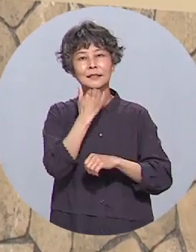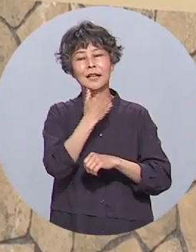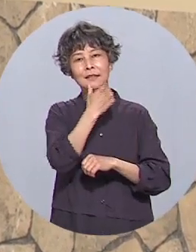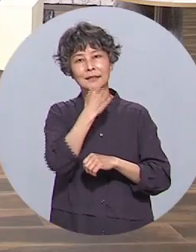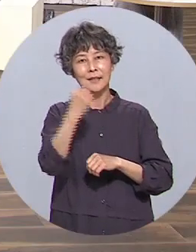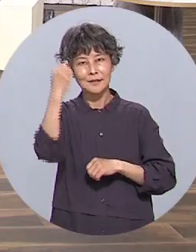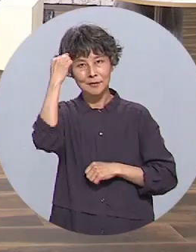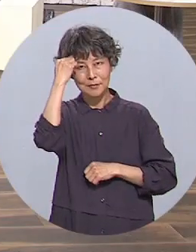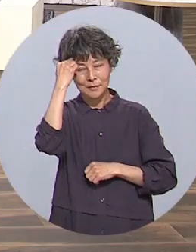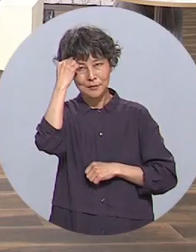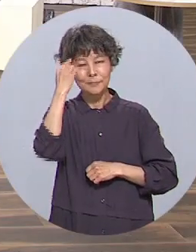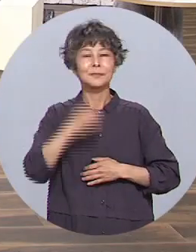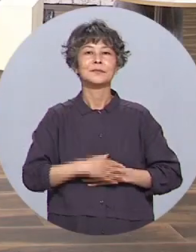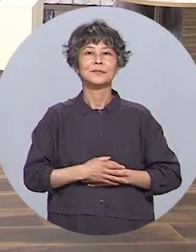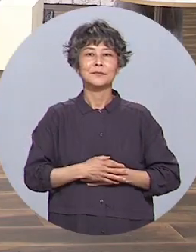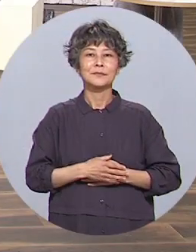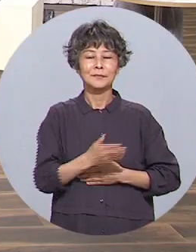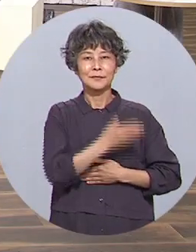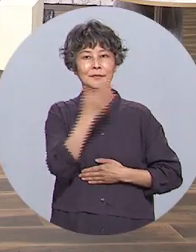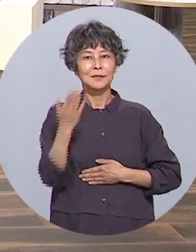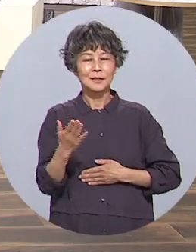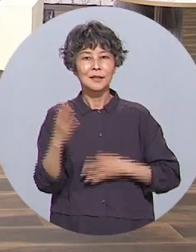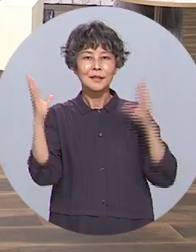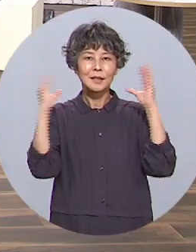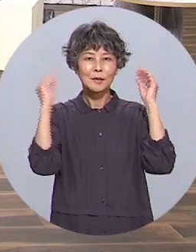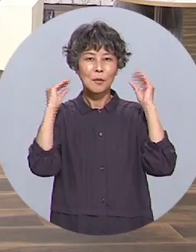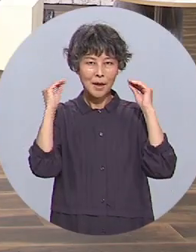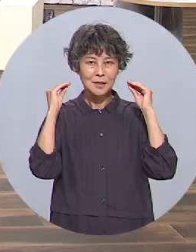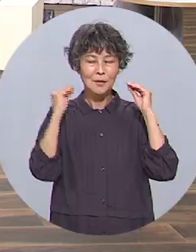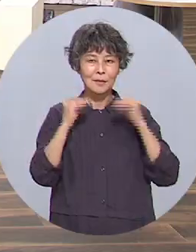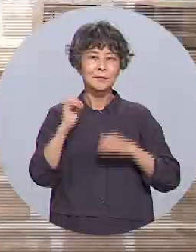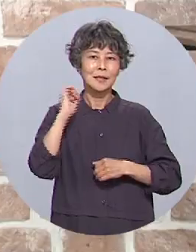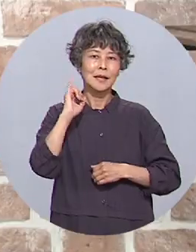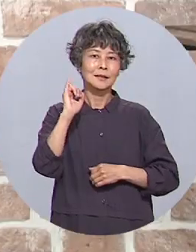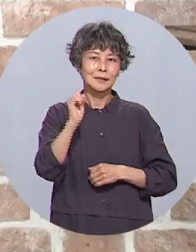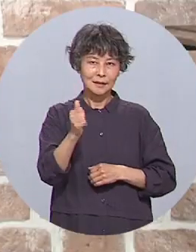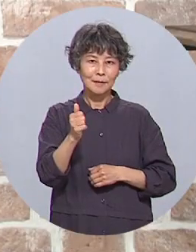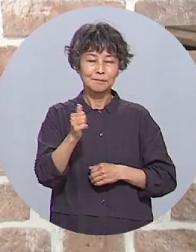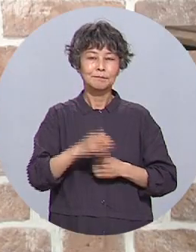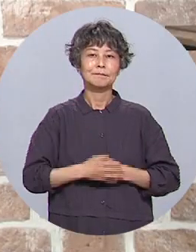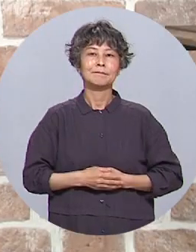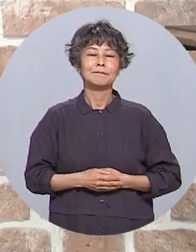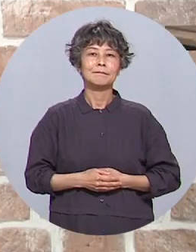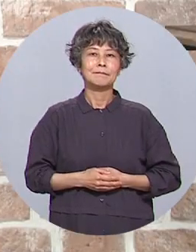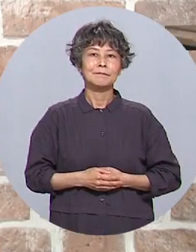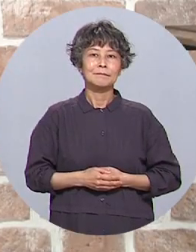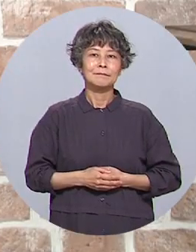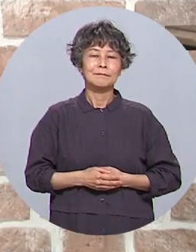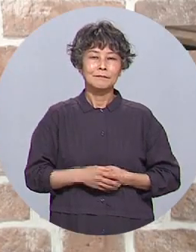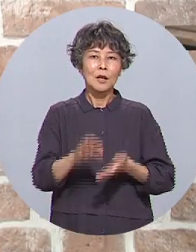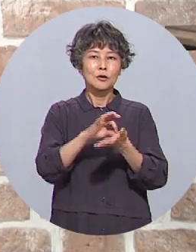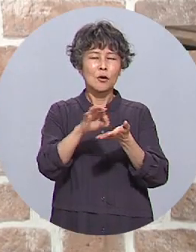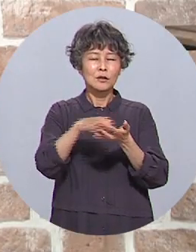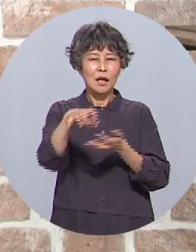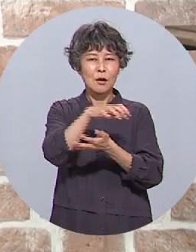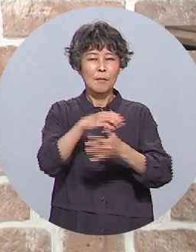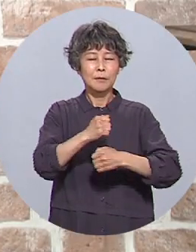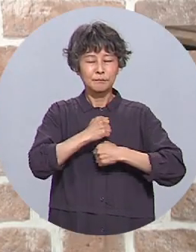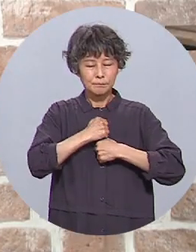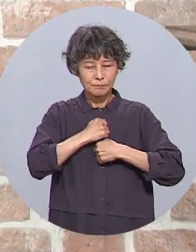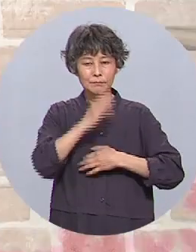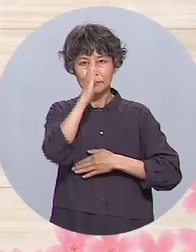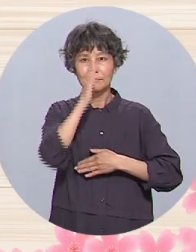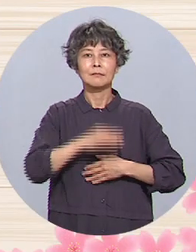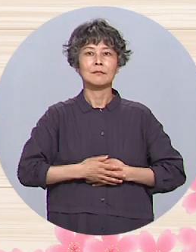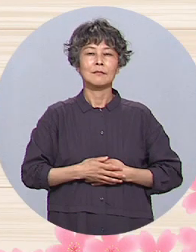います。 続いてはインフォメーションです。佐々木さん。 はい、消費者トラブルにご注意ください